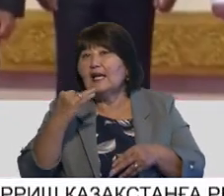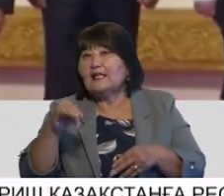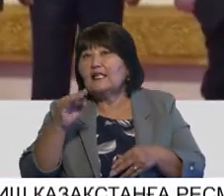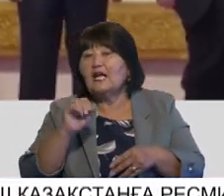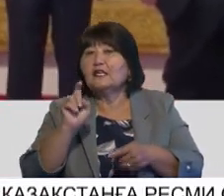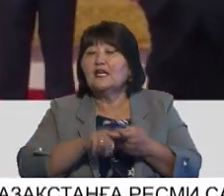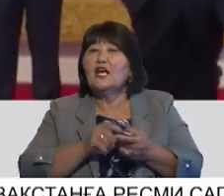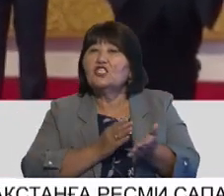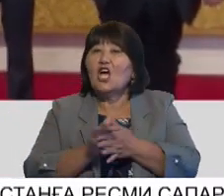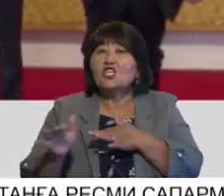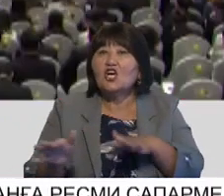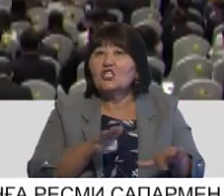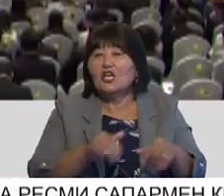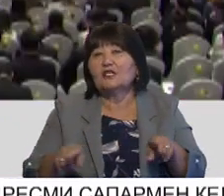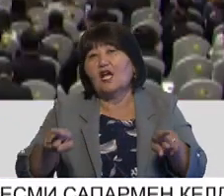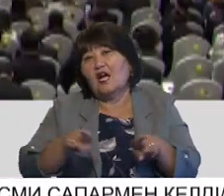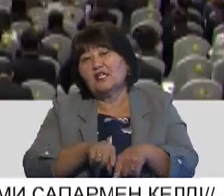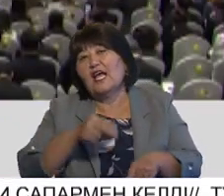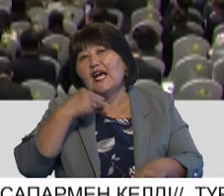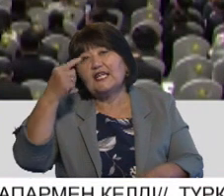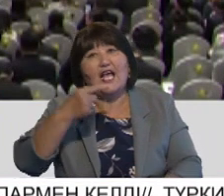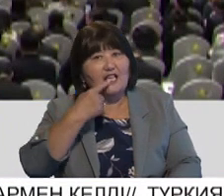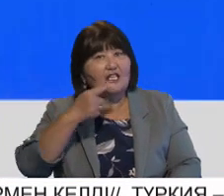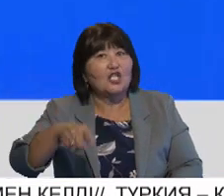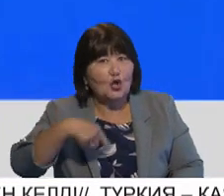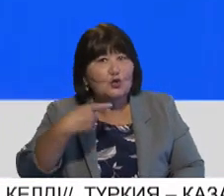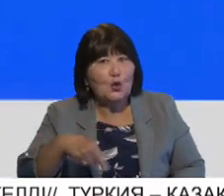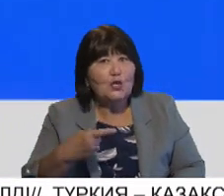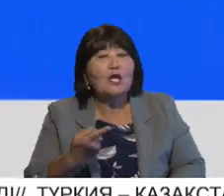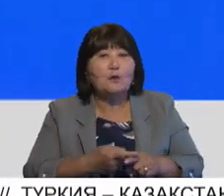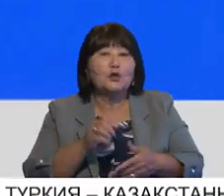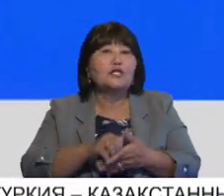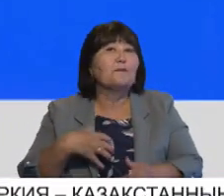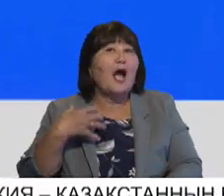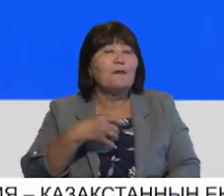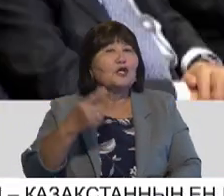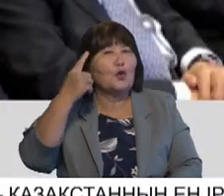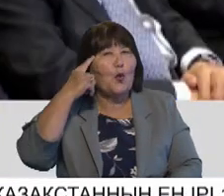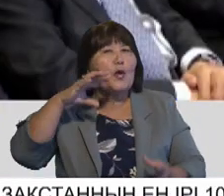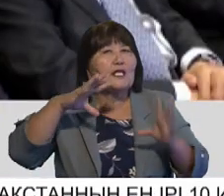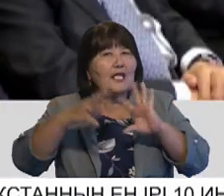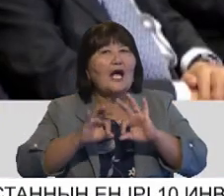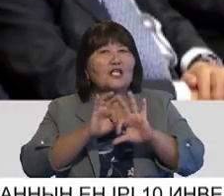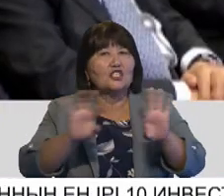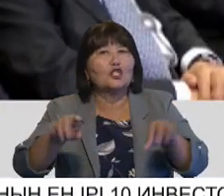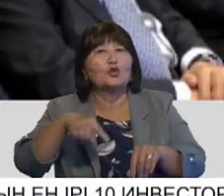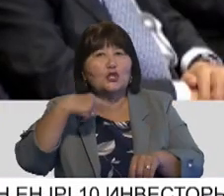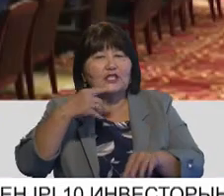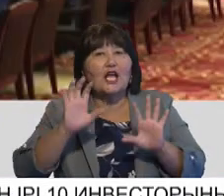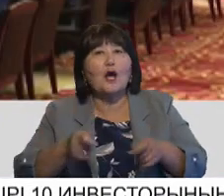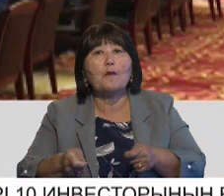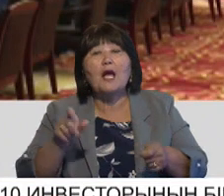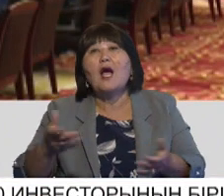тарапымен өтетін саяси шараларда ара гідік Қытай тілінде де сөйлейді. Мұның себебі маңызды ойымды нақты жеткізу үшін деген еді президент.